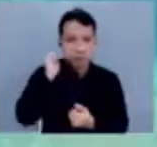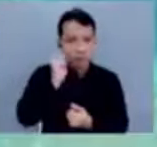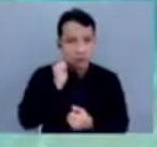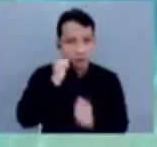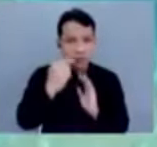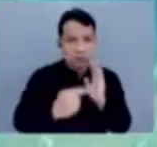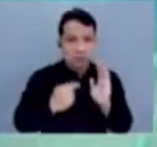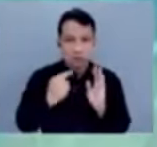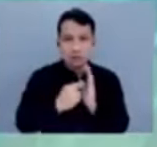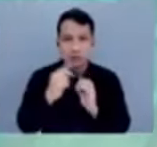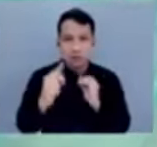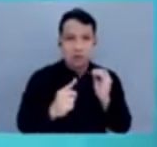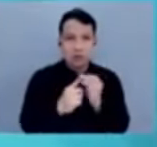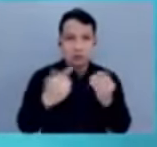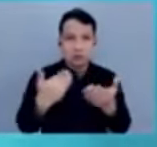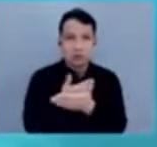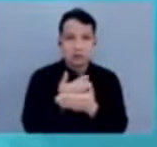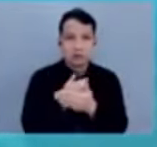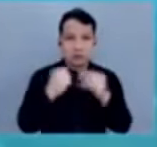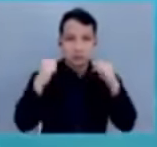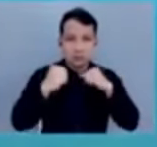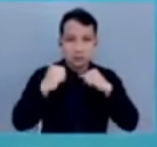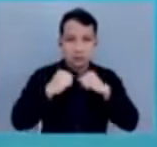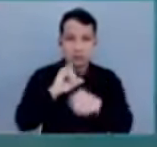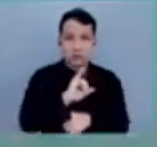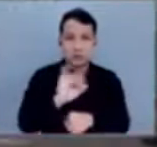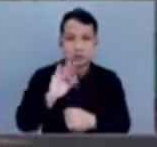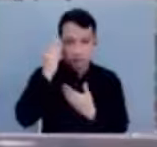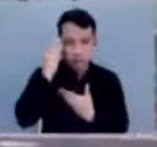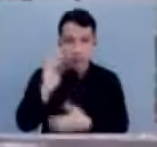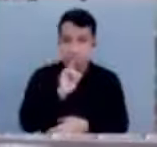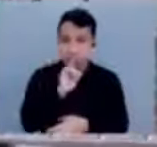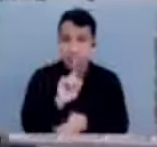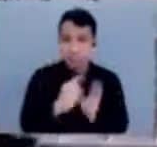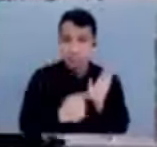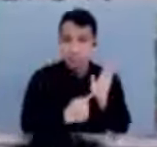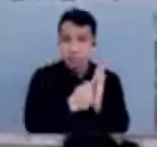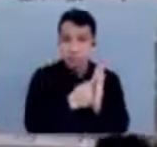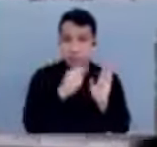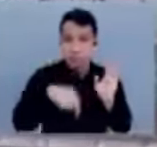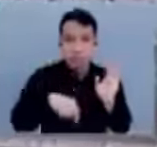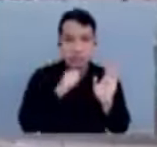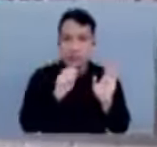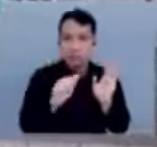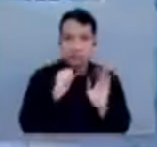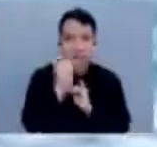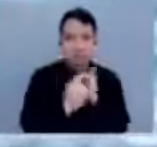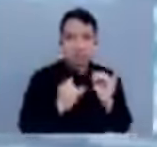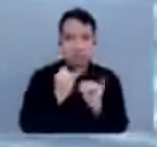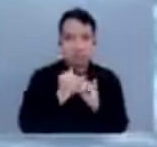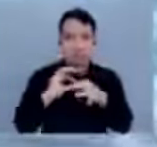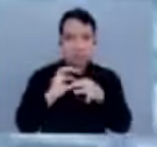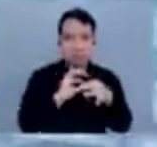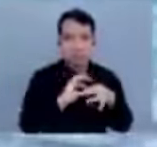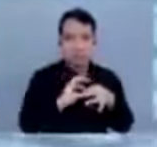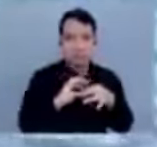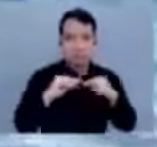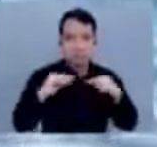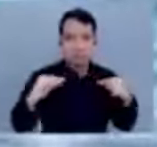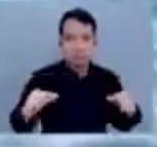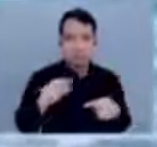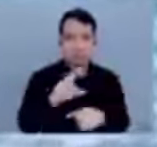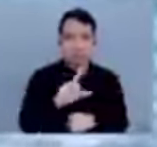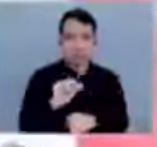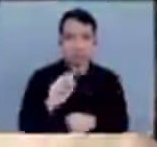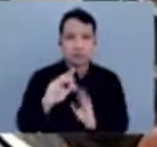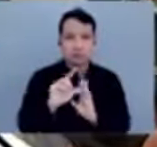tungkol sa bagong kasunduan kung mapapatunayang totoo nga ito. Labag daw ito sa International Relations at Anti-Wiretapping Law ng